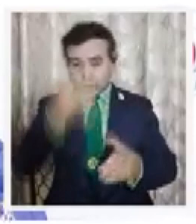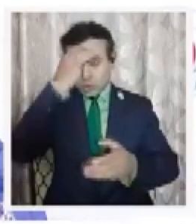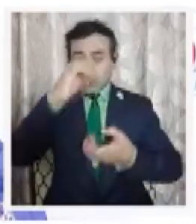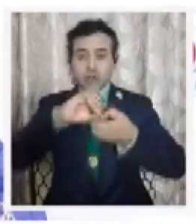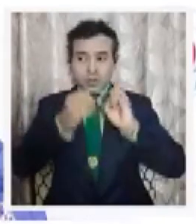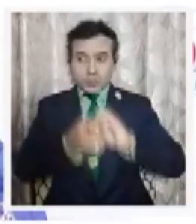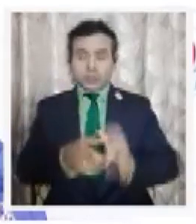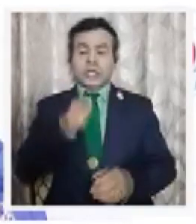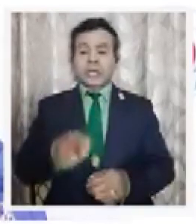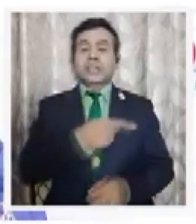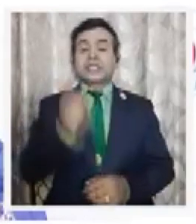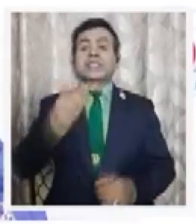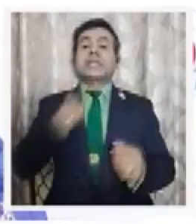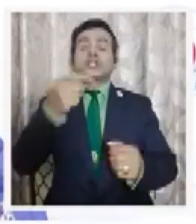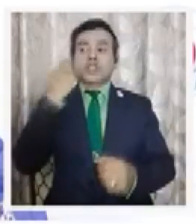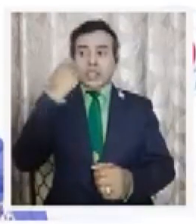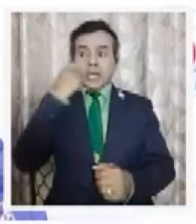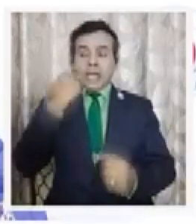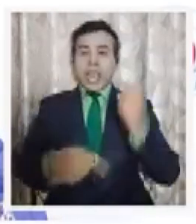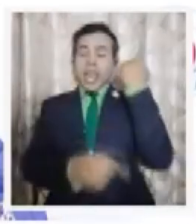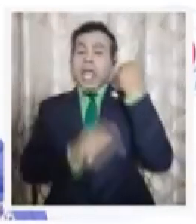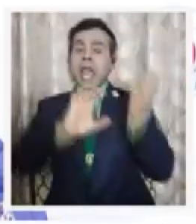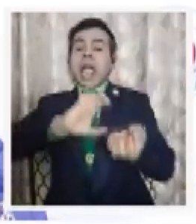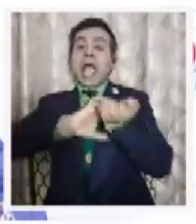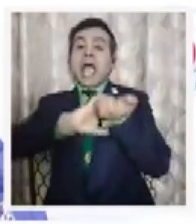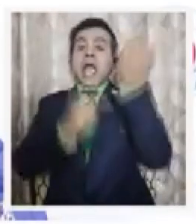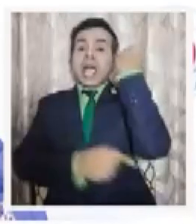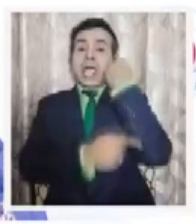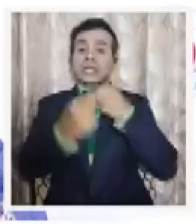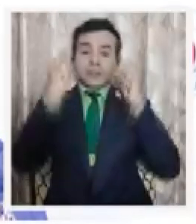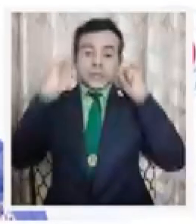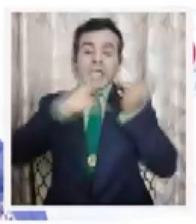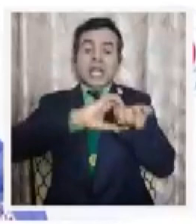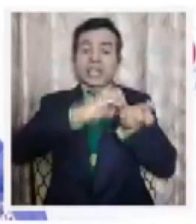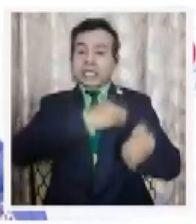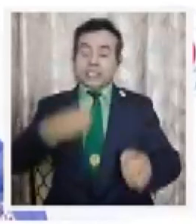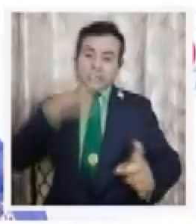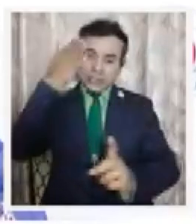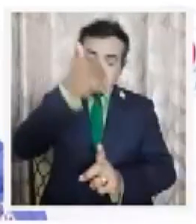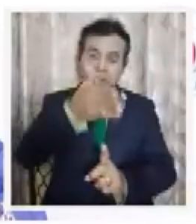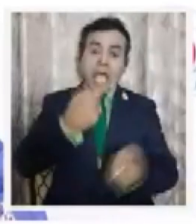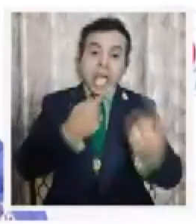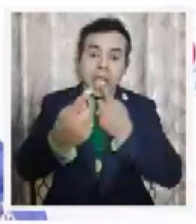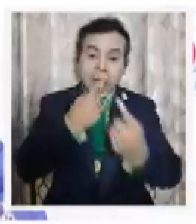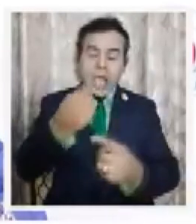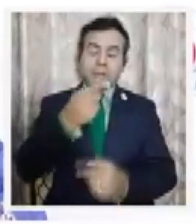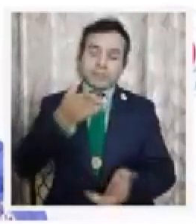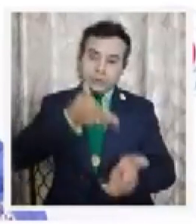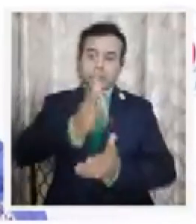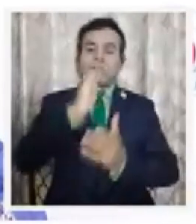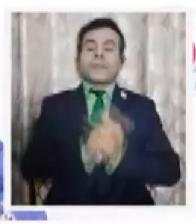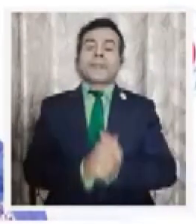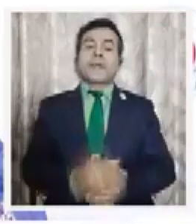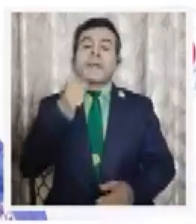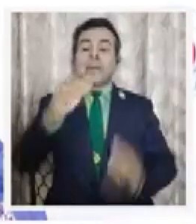এবং প্রসব বিলম্বিত হওয়া। এগুলোর যে কোনো একটি দেখা দিলে সাথে সাথেই নিকটস্থ স্বাস্থ্য প্রতিষ্ঠানে বা স্বাস্থ্যকর্মীর সাথে যোগাযোগ